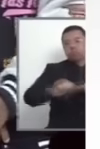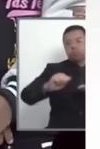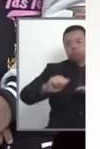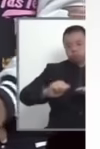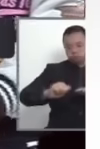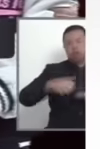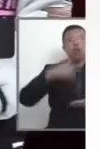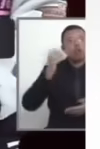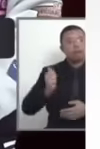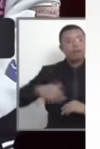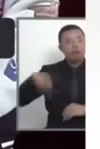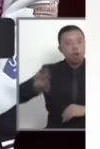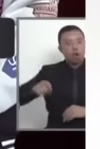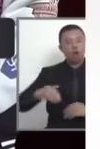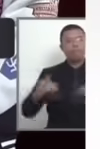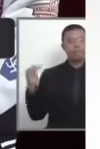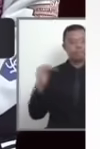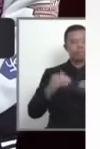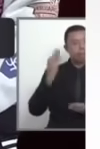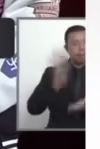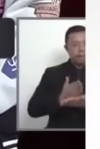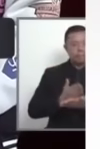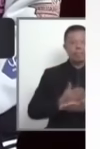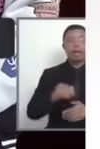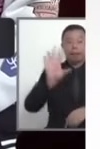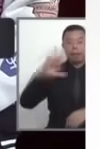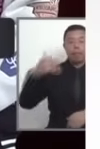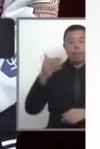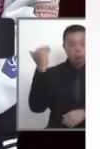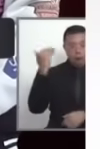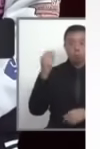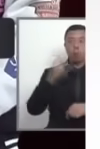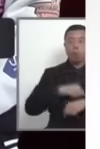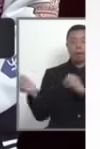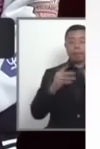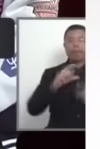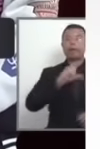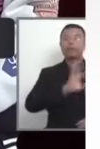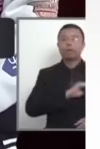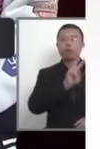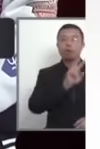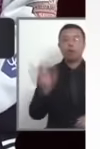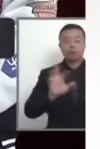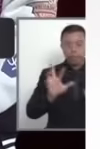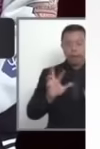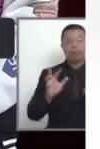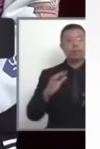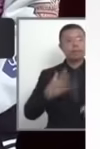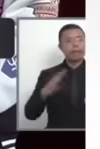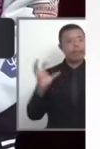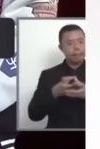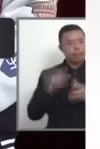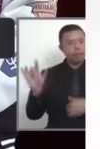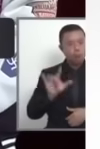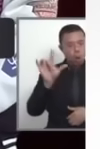otoriter yang ada pelanggaran HAM dan seterusnya gitu ya. Nah ini saya kira juga bagian dari mengingatkan di segmen-segmen pemilih pendukung Pak Jokowi